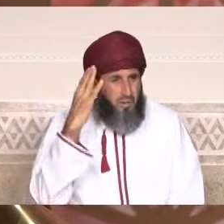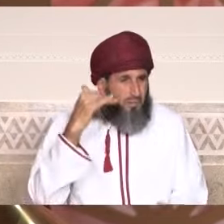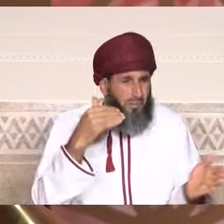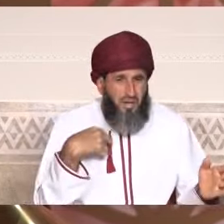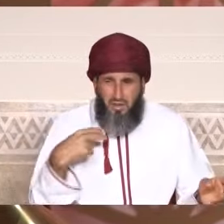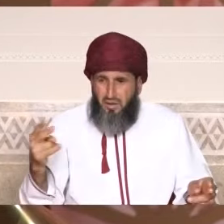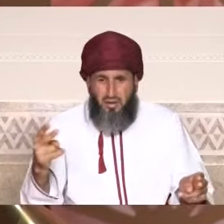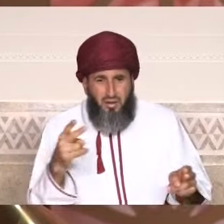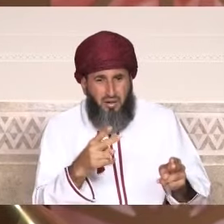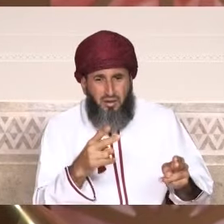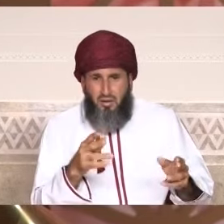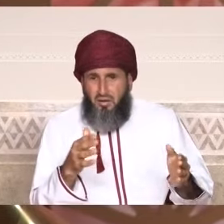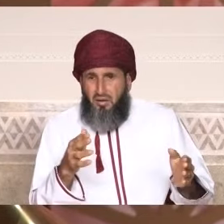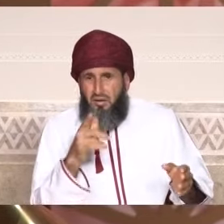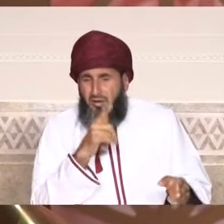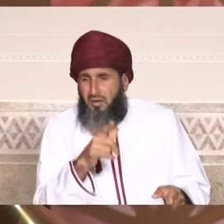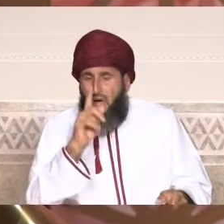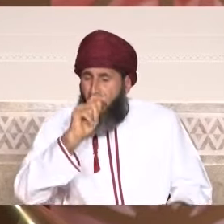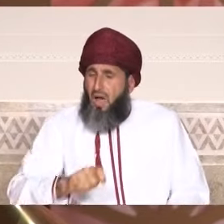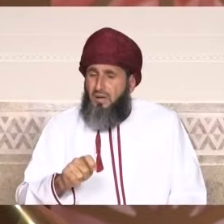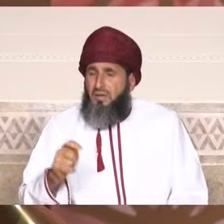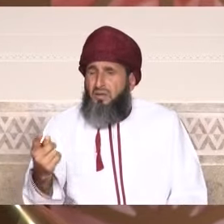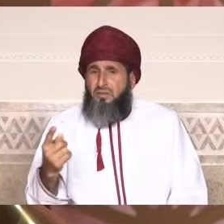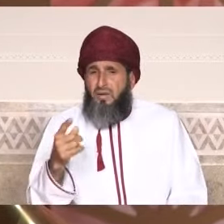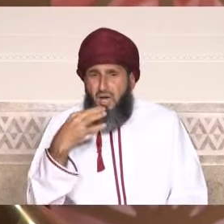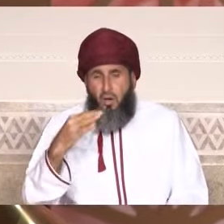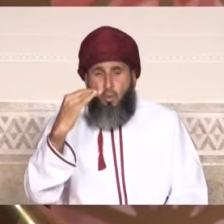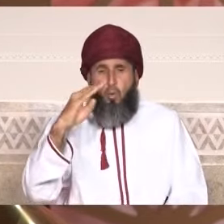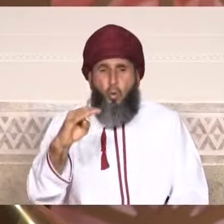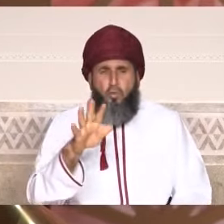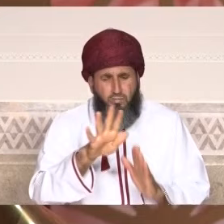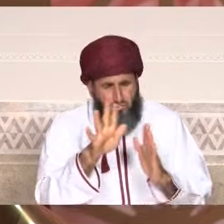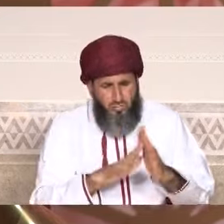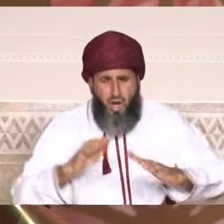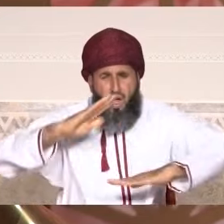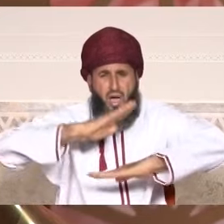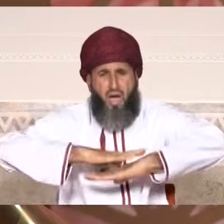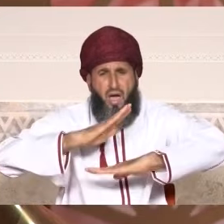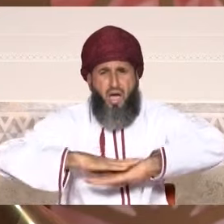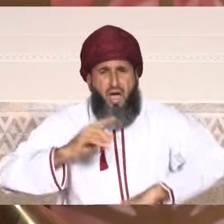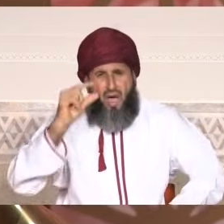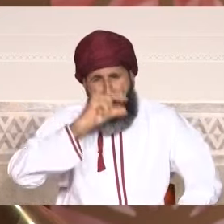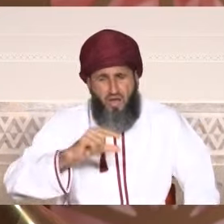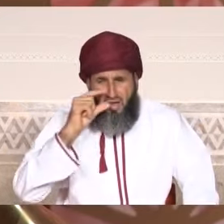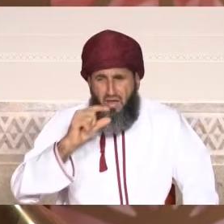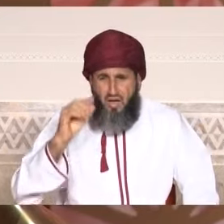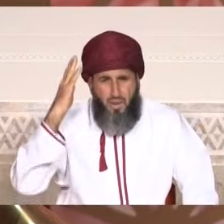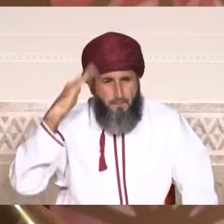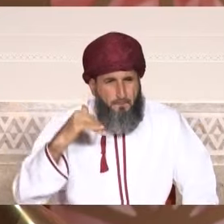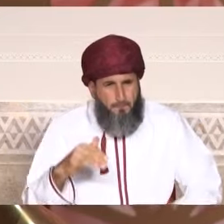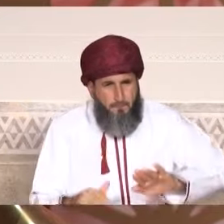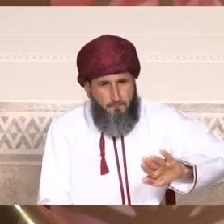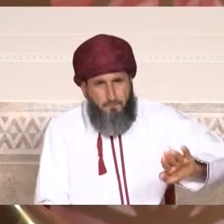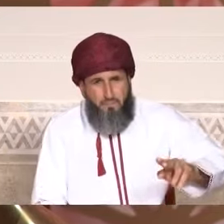الحديث معها فبقدر الحاجة مع التزام كل منهما بأحكام هذا الدين وأخلاقه. فالمرأة مأمورة أيضا